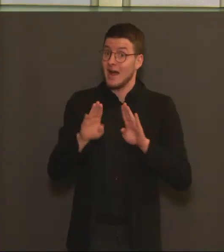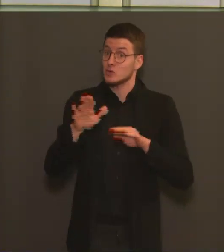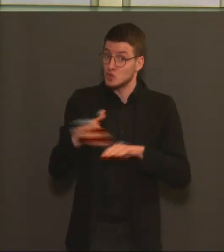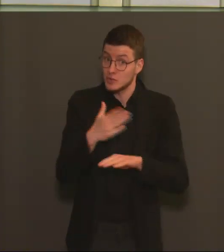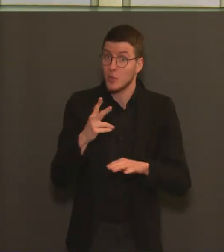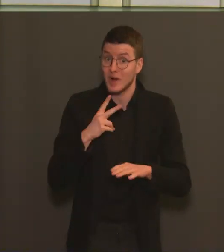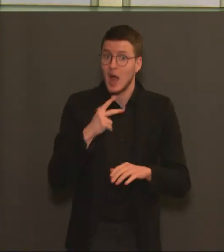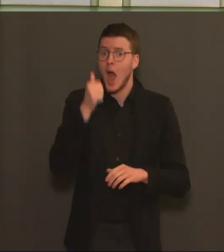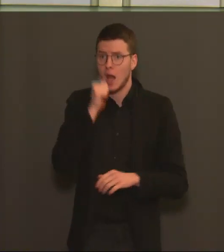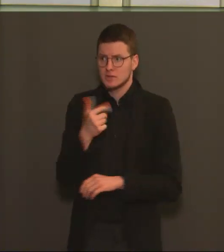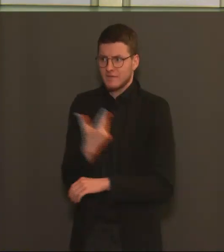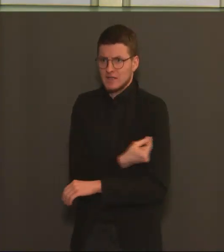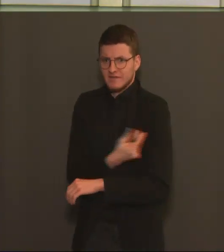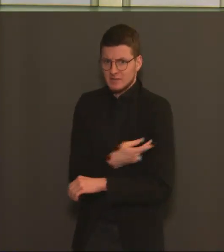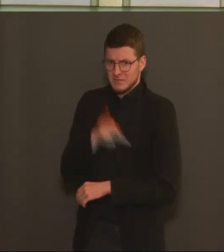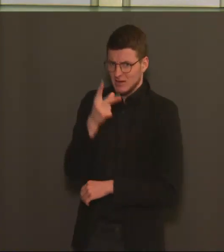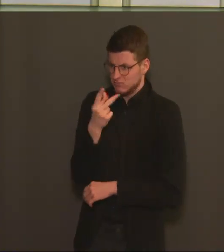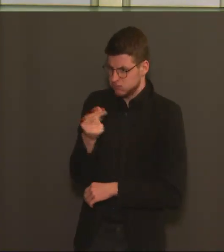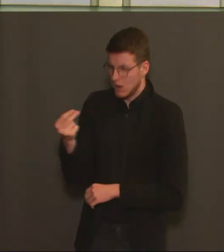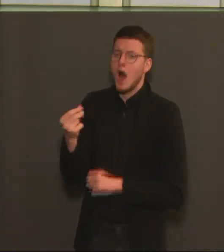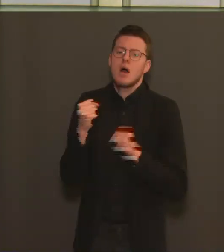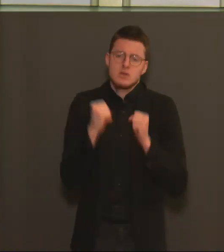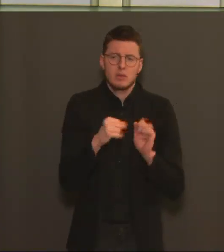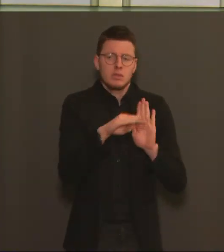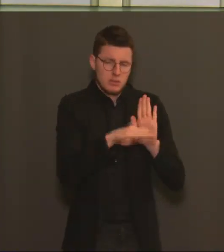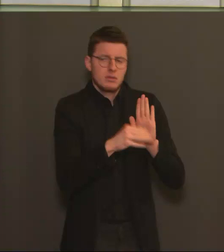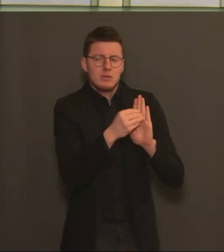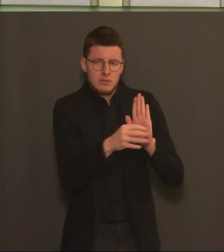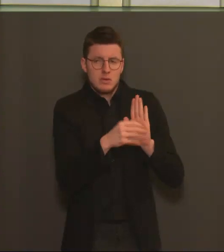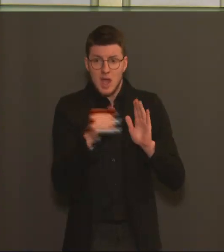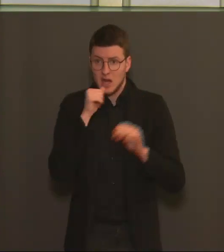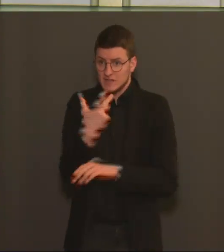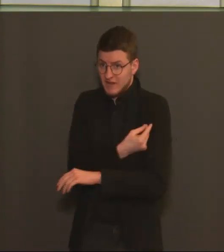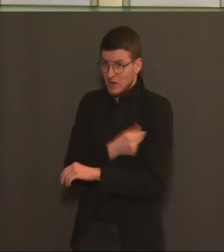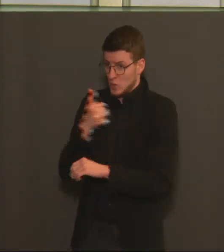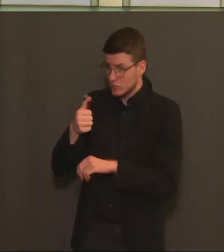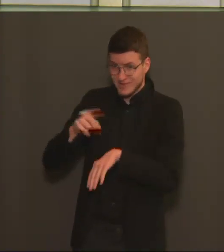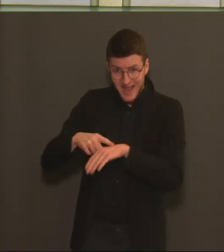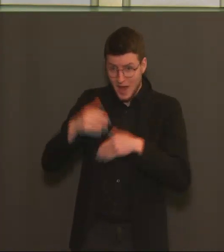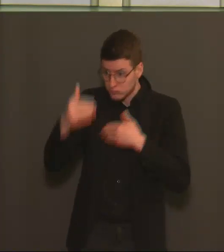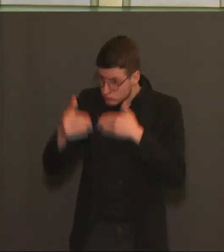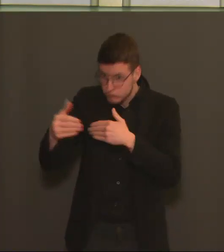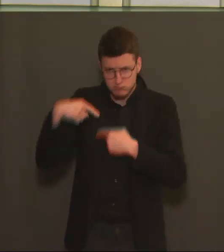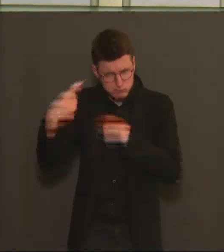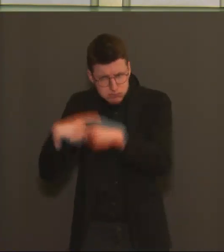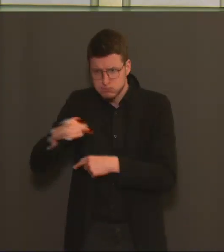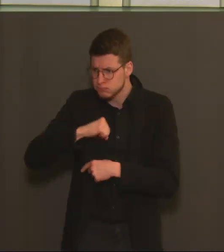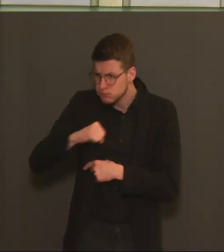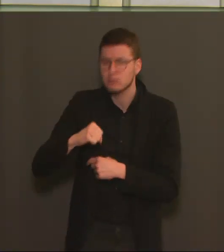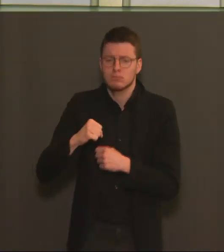vaccin en op voorwaarde dat de vaccinatiecampagne zoals gepland kan uitgerold worden.